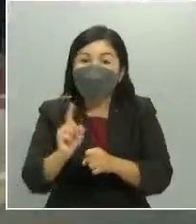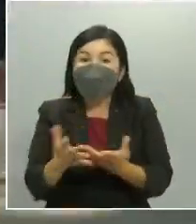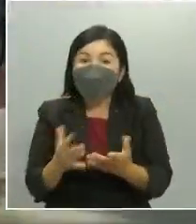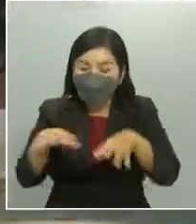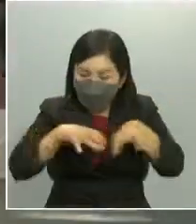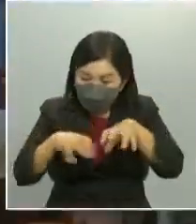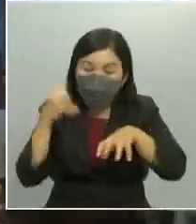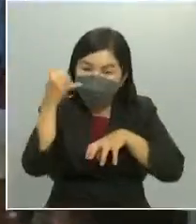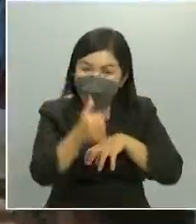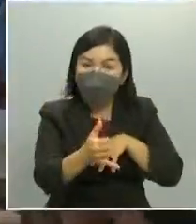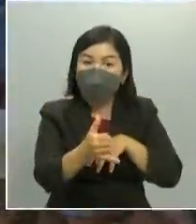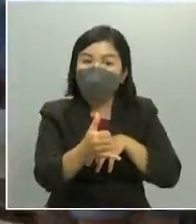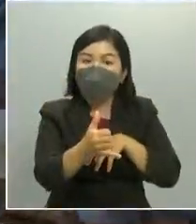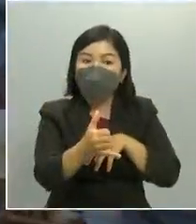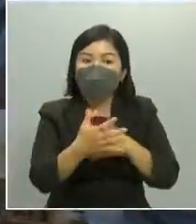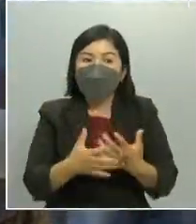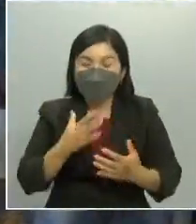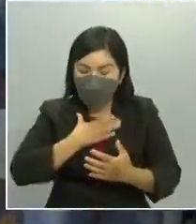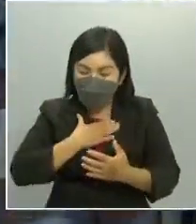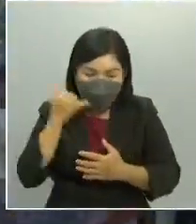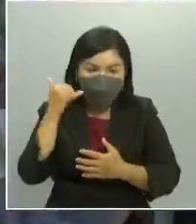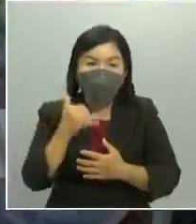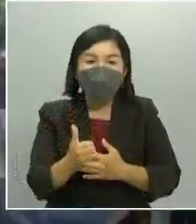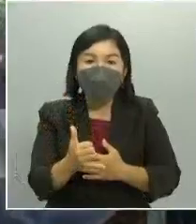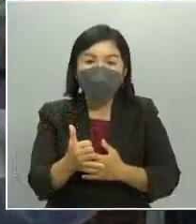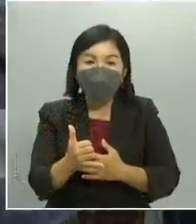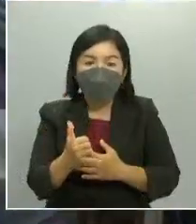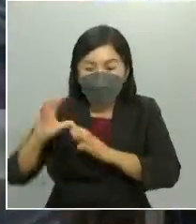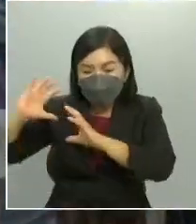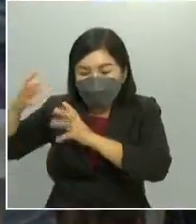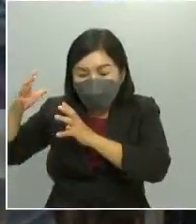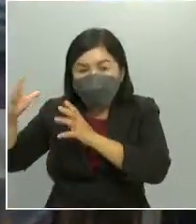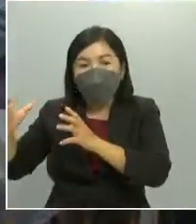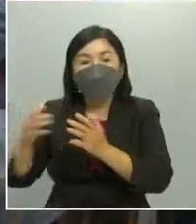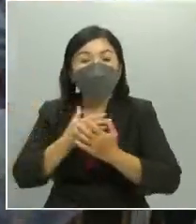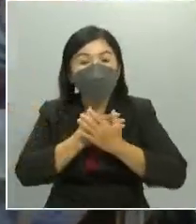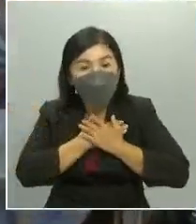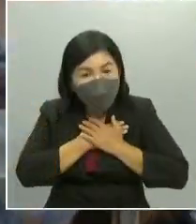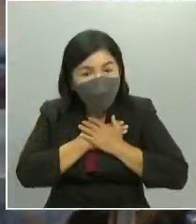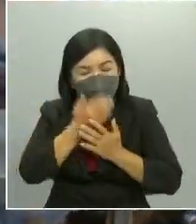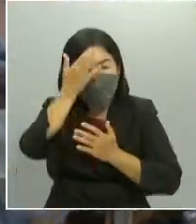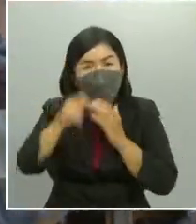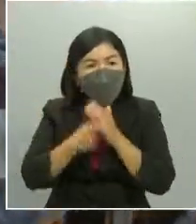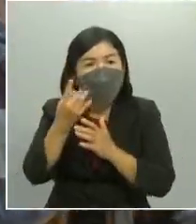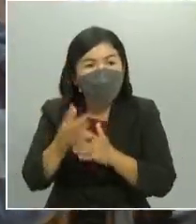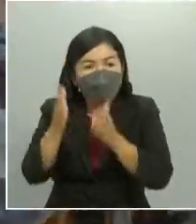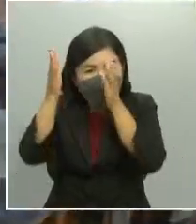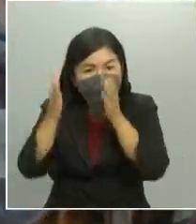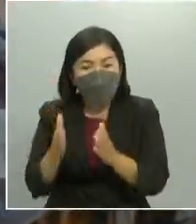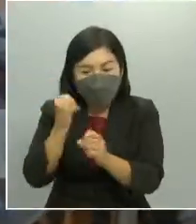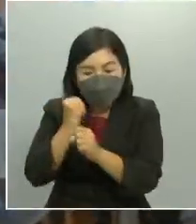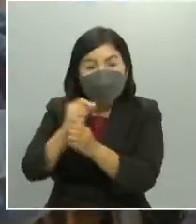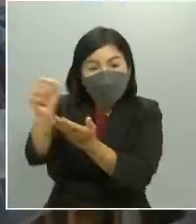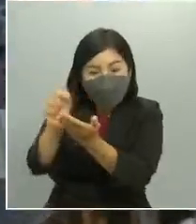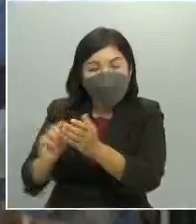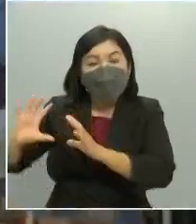ด้วยลูกออกมาตนเลือกอยู่ที่จะมาในงานฉายหนังเรื่องมนต์รักทรานซิสเตอร์เนี่ยเพราะว่าผู้ที่เขาปรับแต่